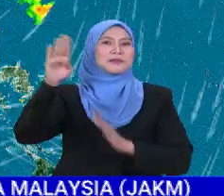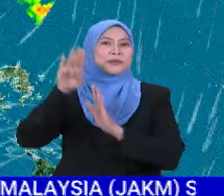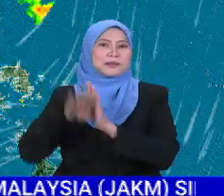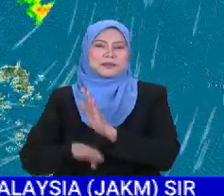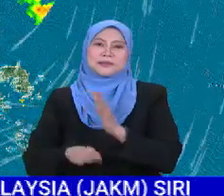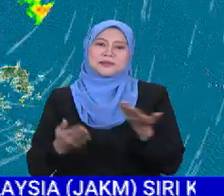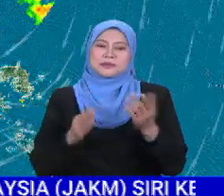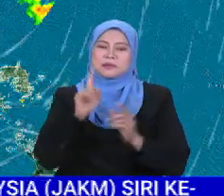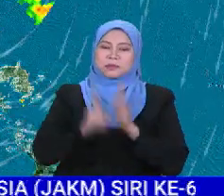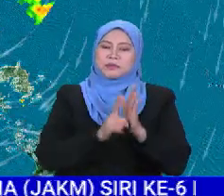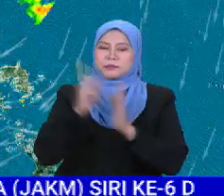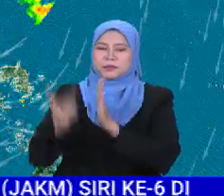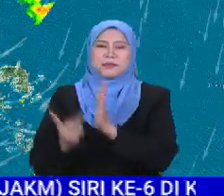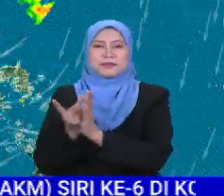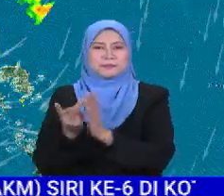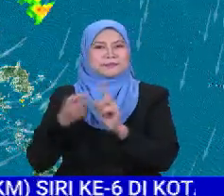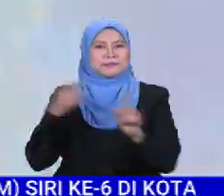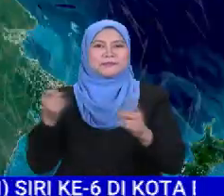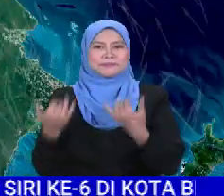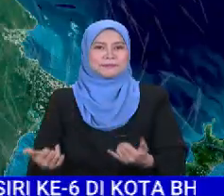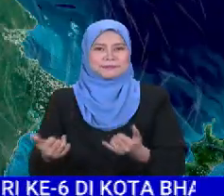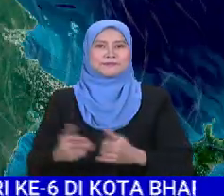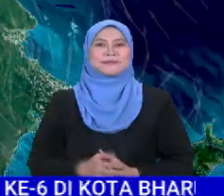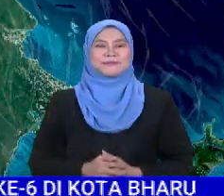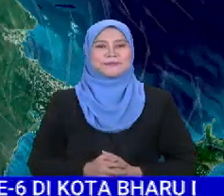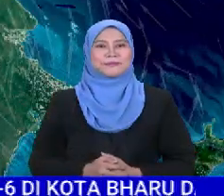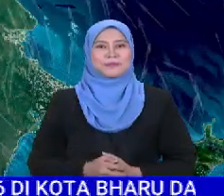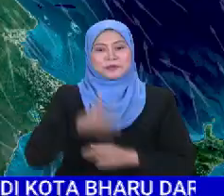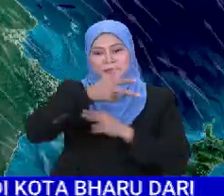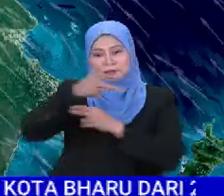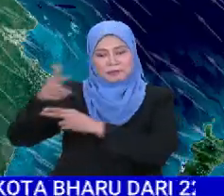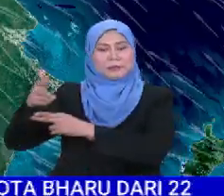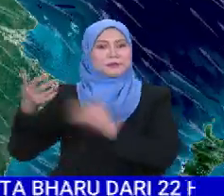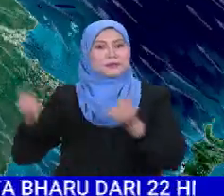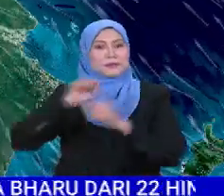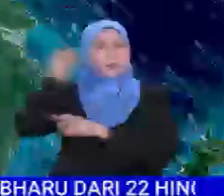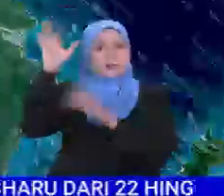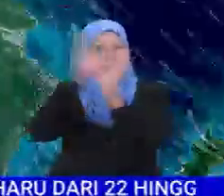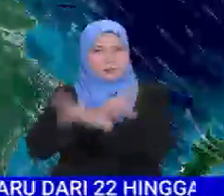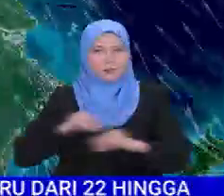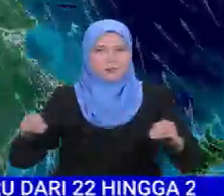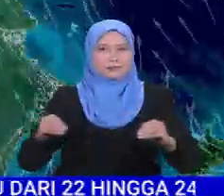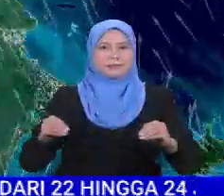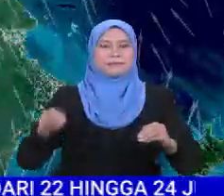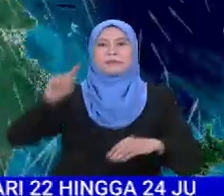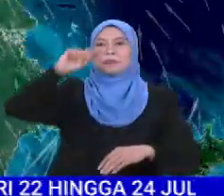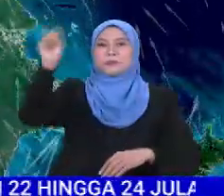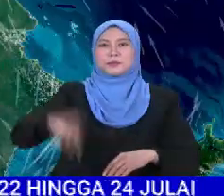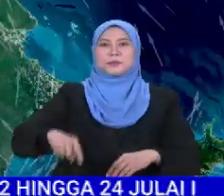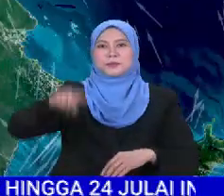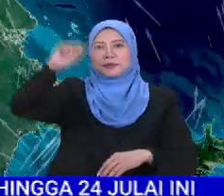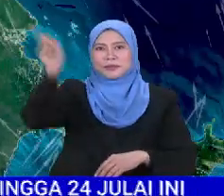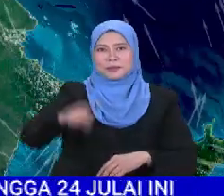tempoh 1 hingga 2 jam daripada sekarang. Untuk tinjauan cuaca bagi negeri Sabah dan Sarawak pula melihatkan keadaan cuaca ribut petir pada petang